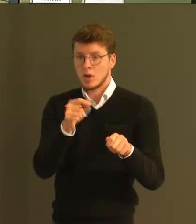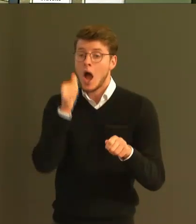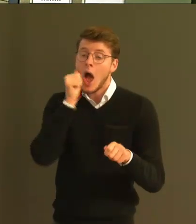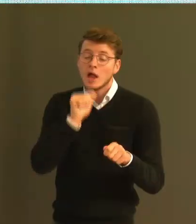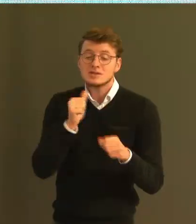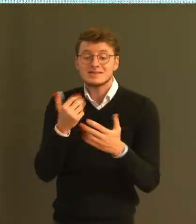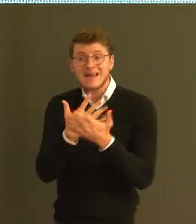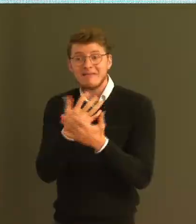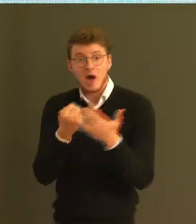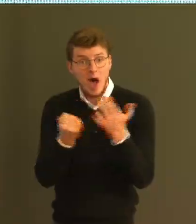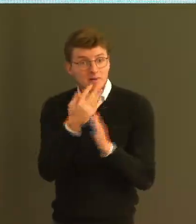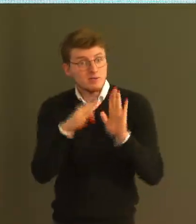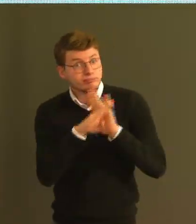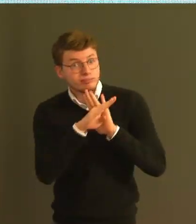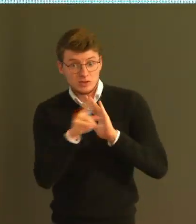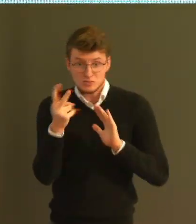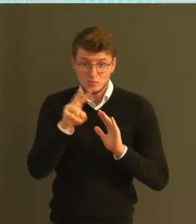mini